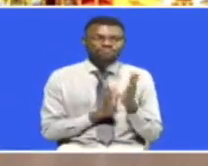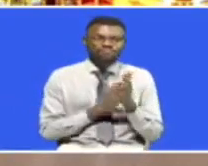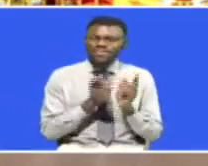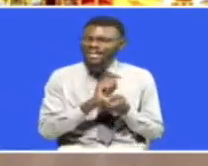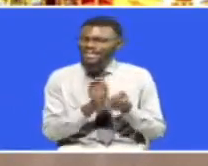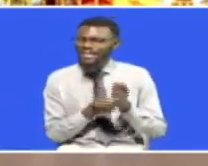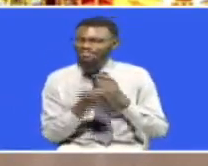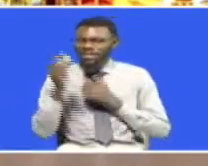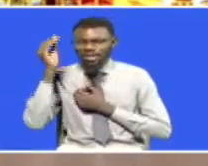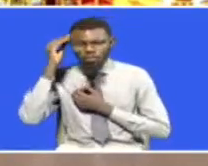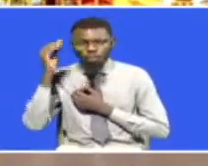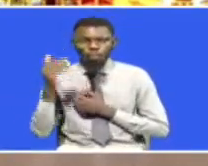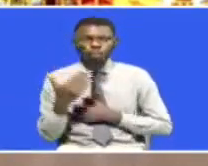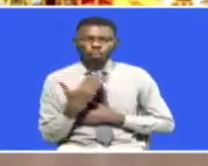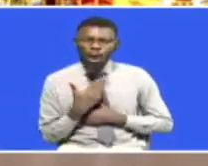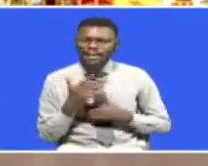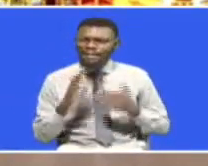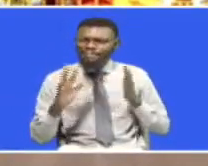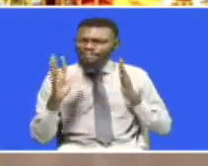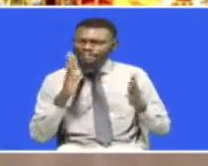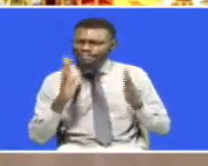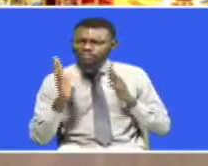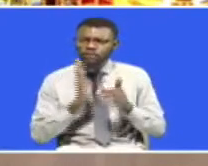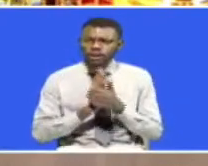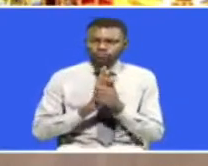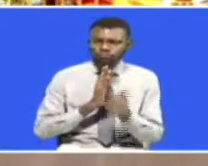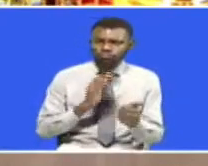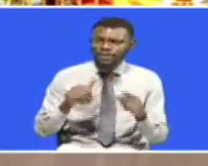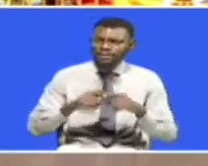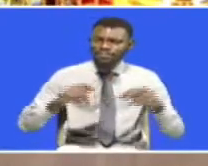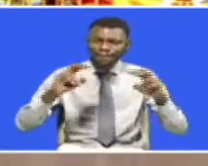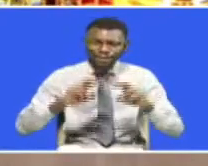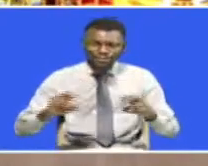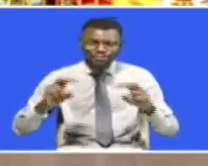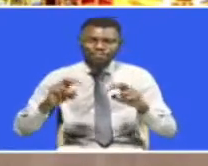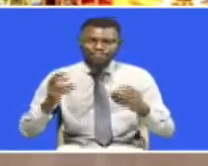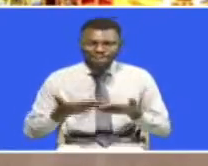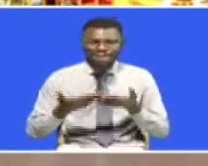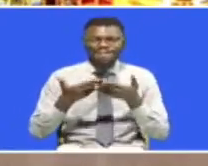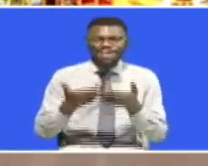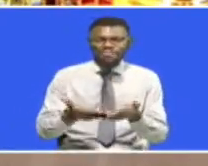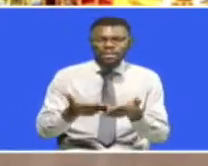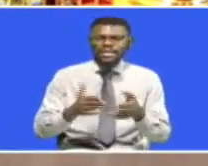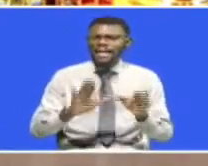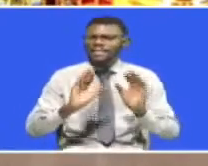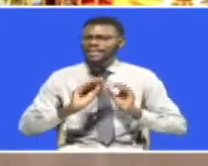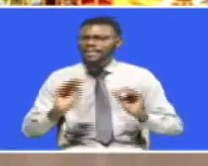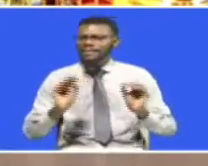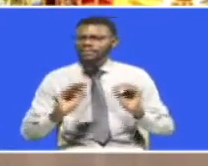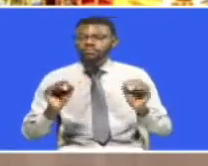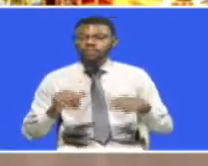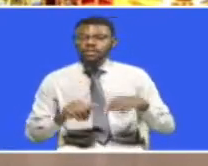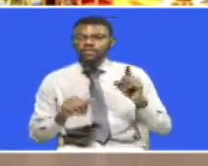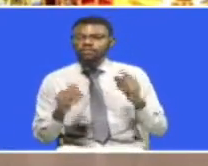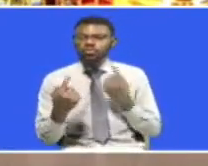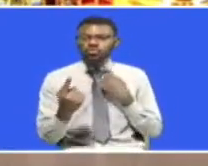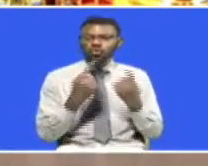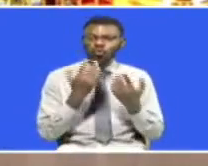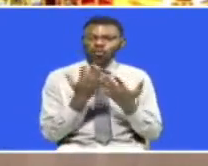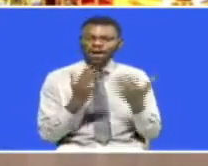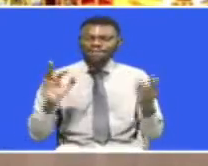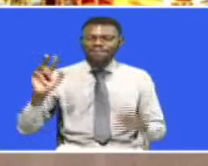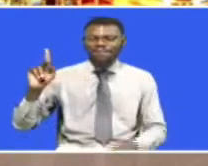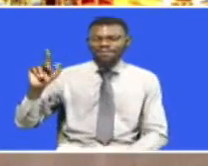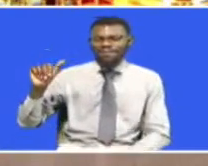elimu ili kuhusisha ubunifu na utafiti kama viungo muhimu katika mpango wa kufunza. Akizungumza kwenye chuo kikuu cha